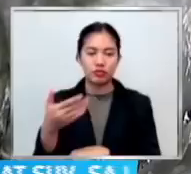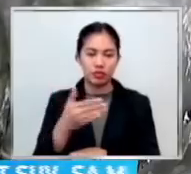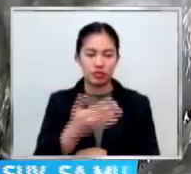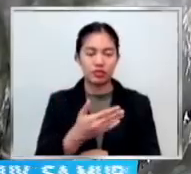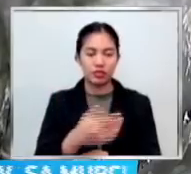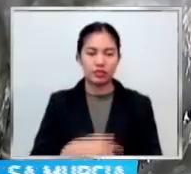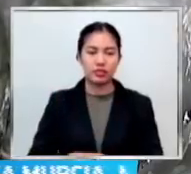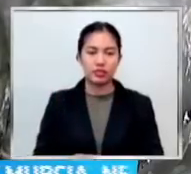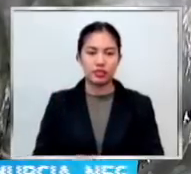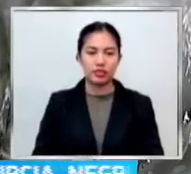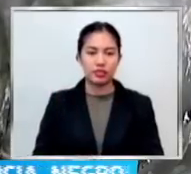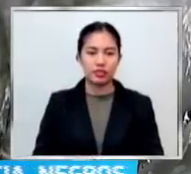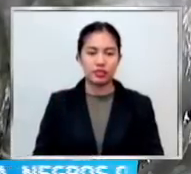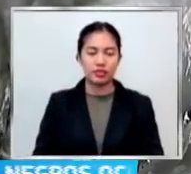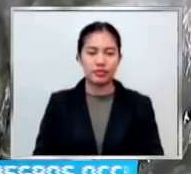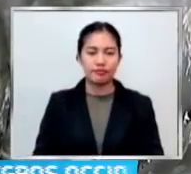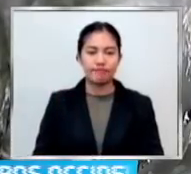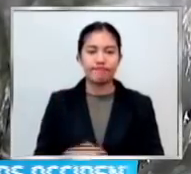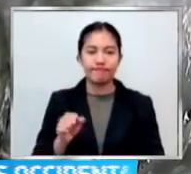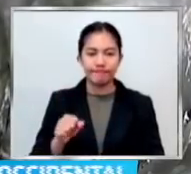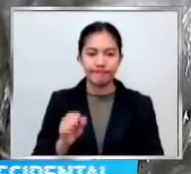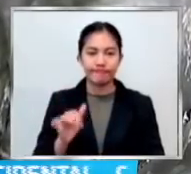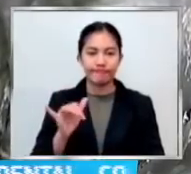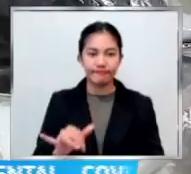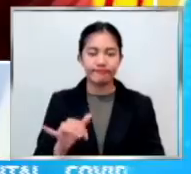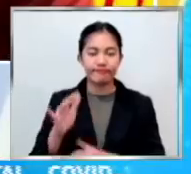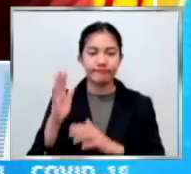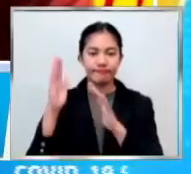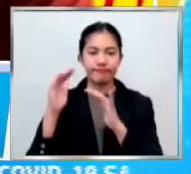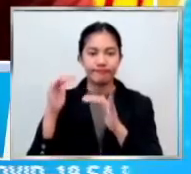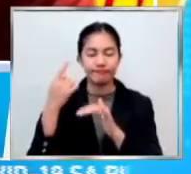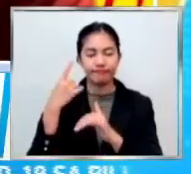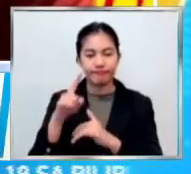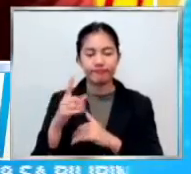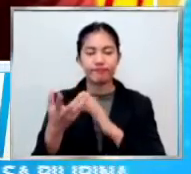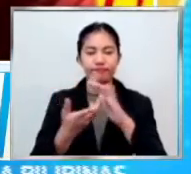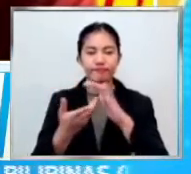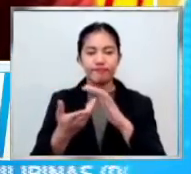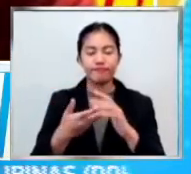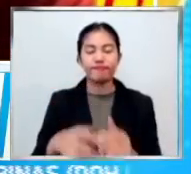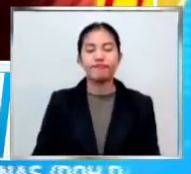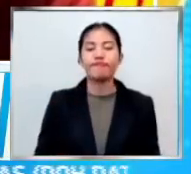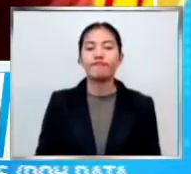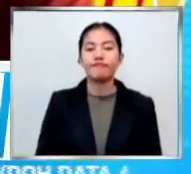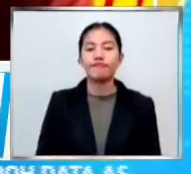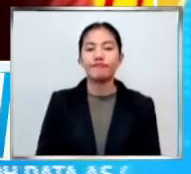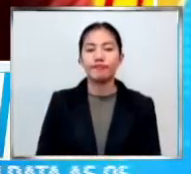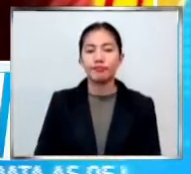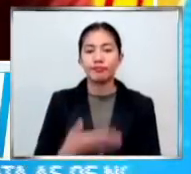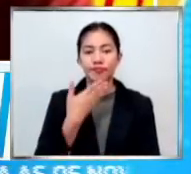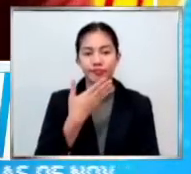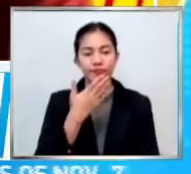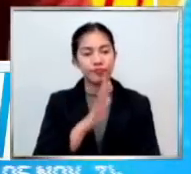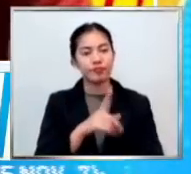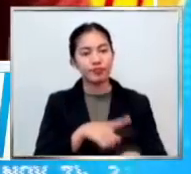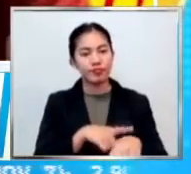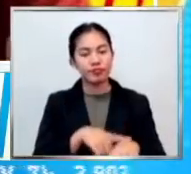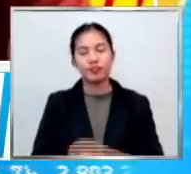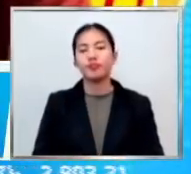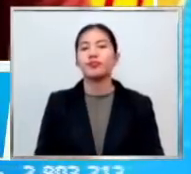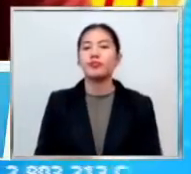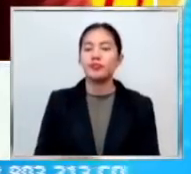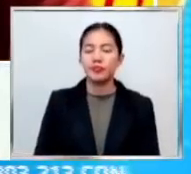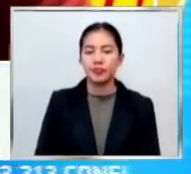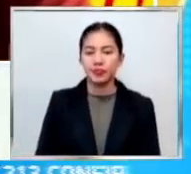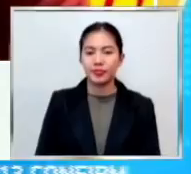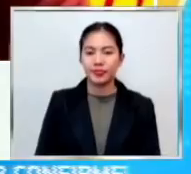presyo. So ito na po yung dapat asahan ng ating mga mamimili. Maraming salamat po sa inyong oras na binahagi po sa Balitang Hali. Yeah, thank you,